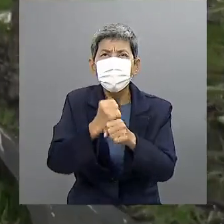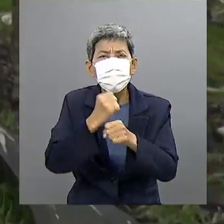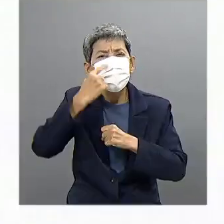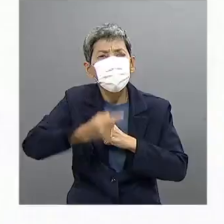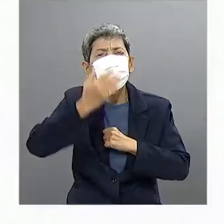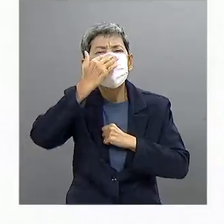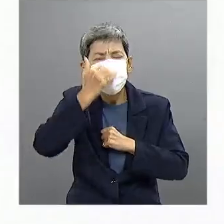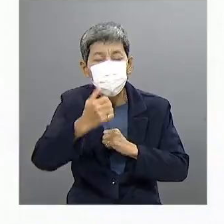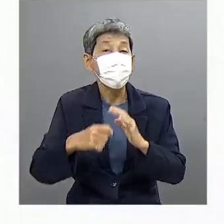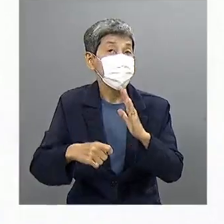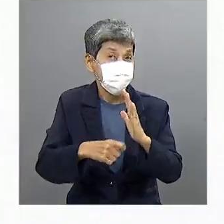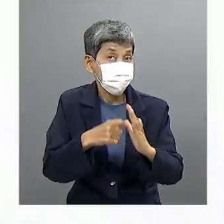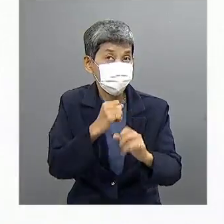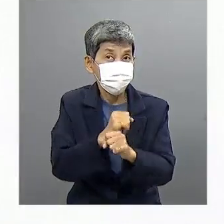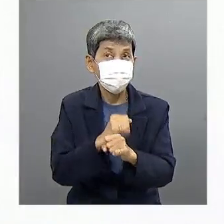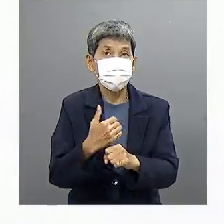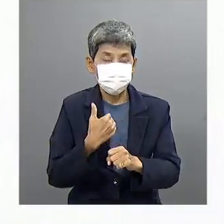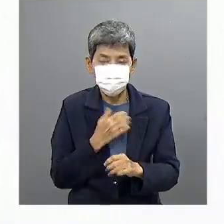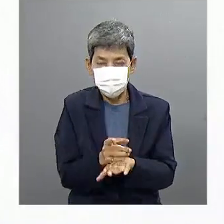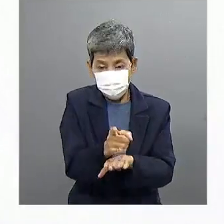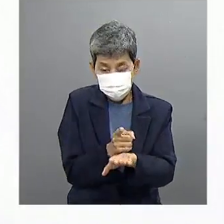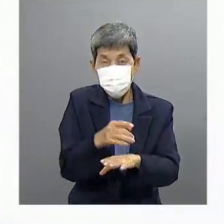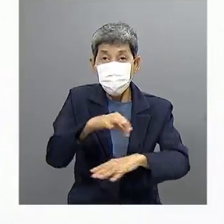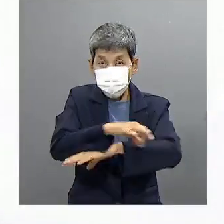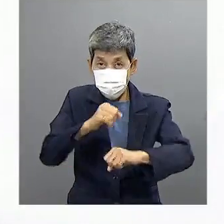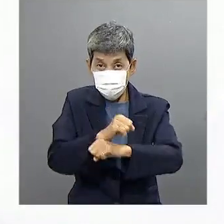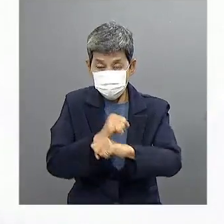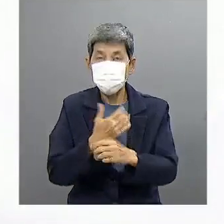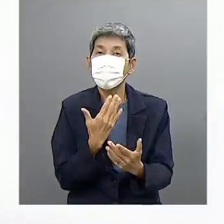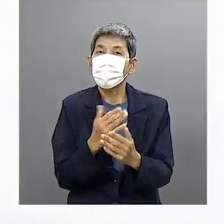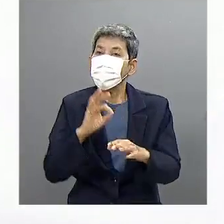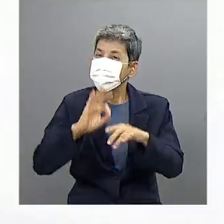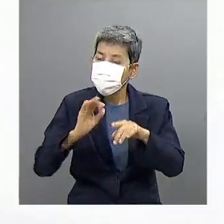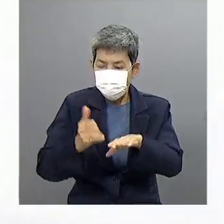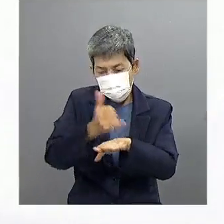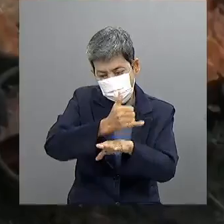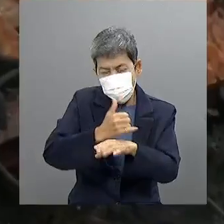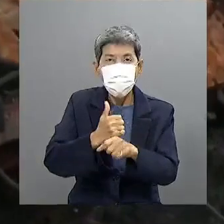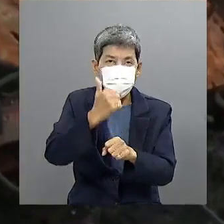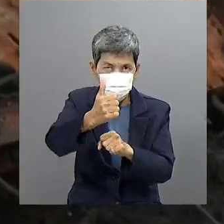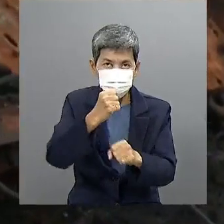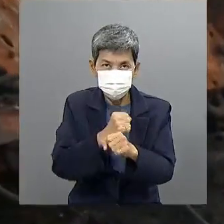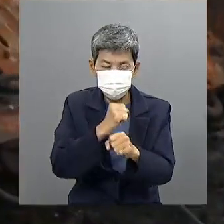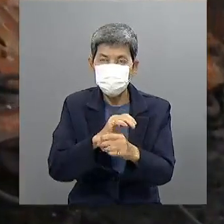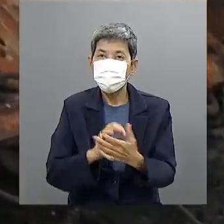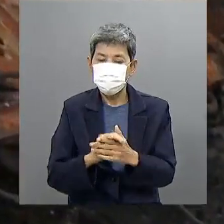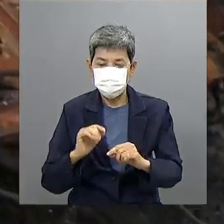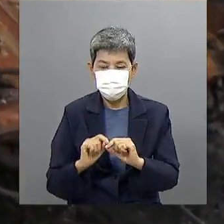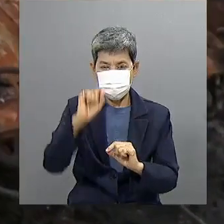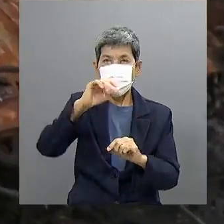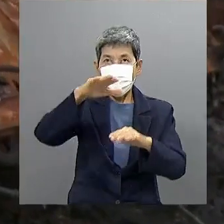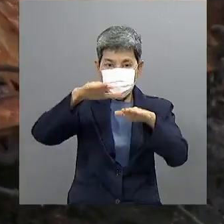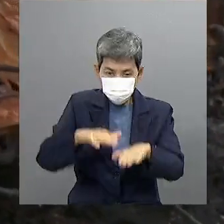ตุหลักๆเป็นเพราะว่าการออกแบบเช่นนี้ทำให้ประหยัดพื้นที่นะคะแล้วก็ช่วยลดความสูงของรถถังลงทำให้ไม่สะดุดต